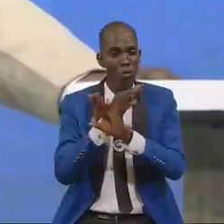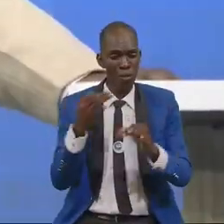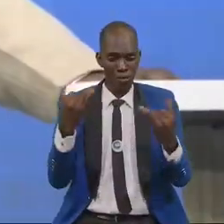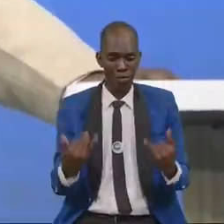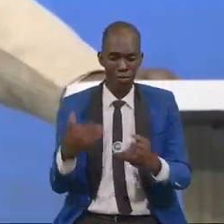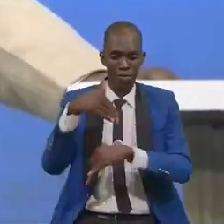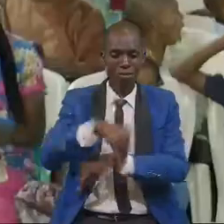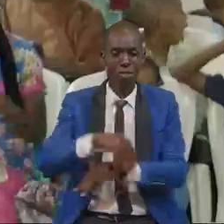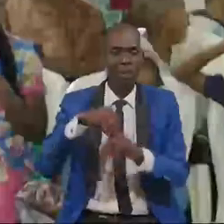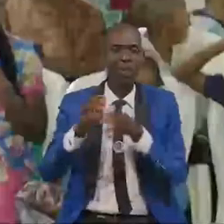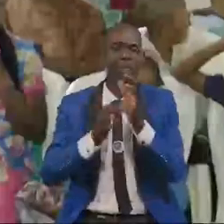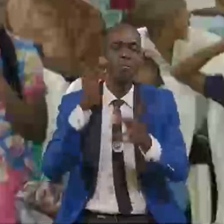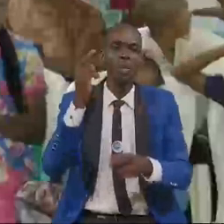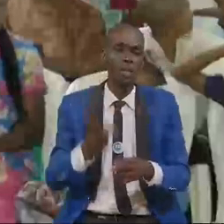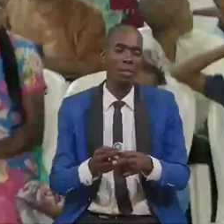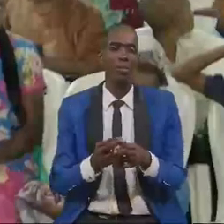nom de Jésus